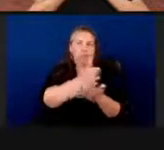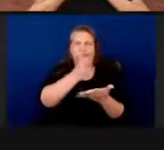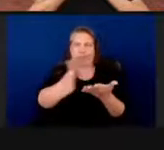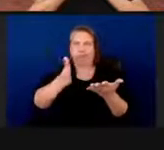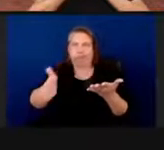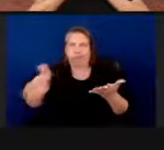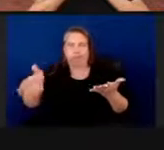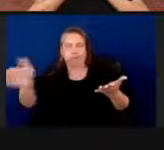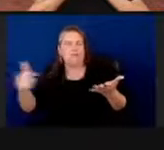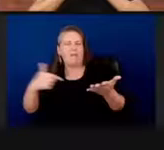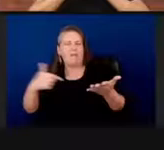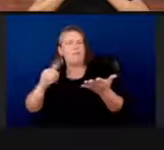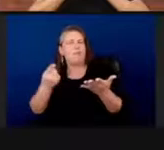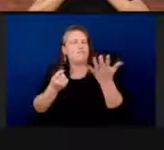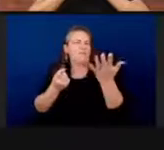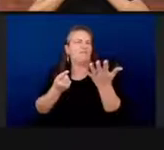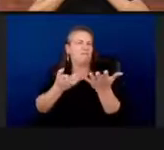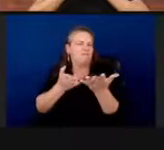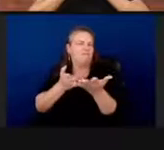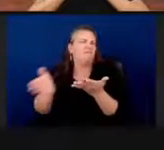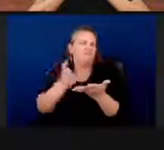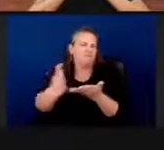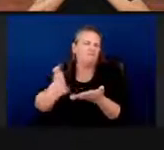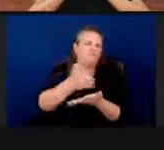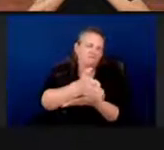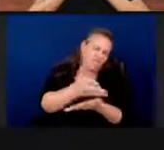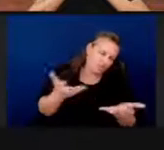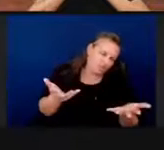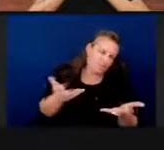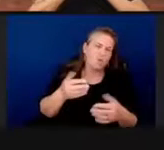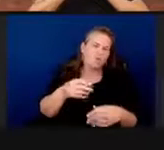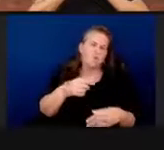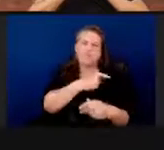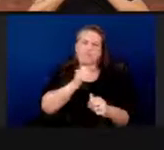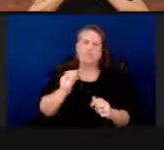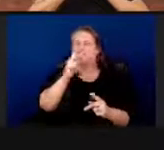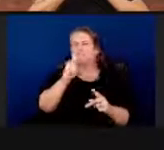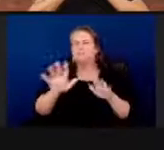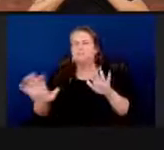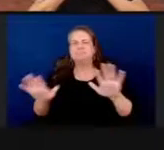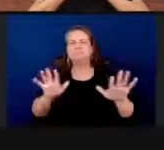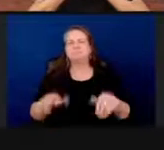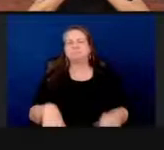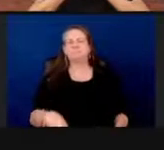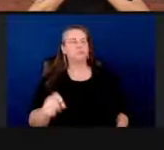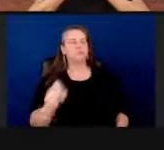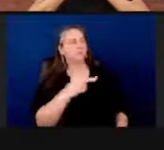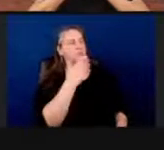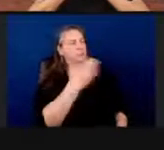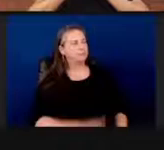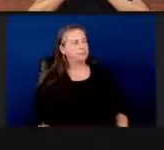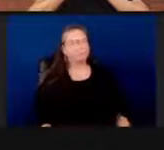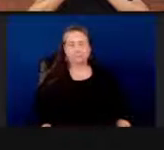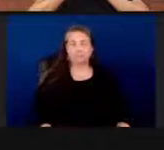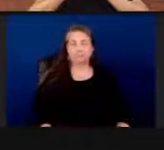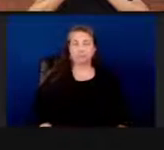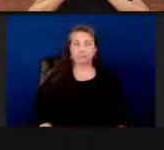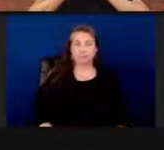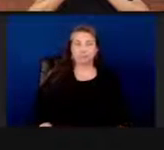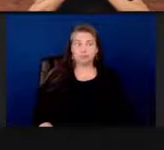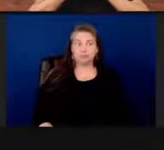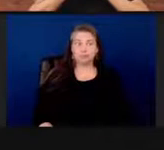هذا الانتقال السلس بين مدرسة وأخرى. شكرا